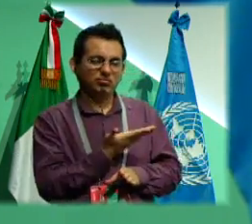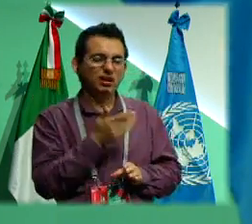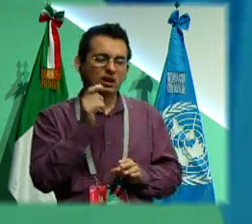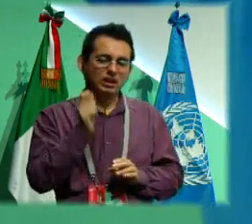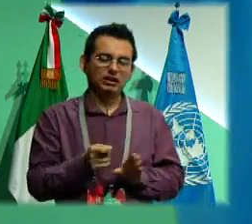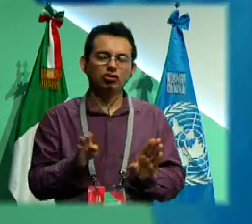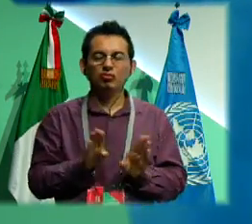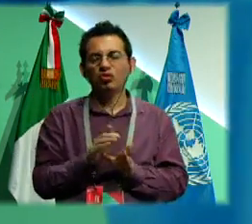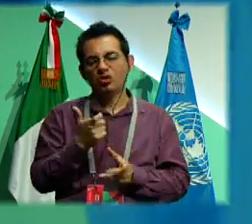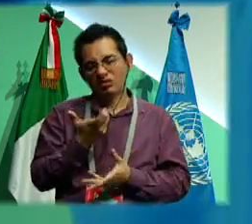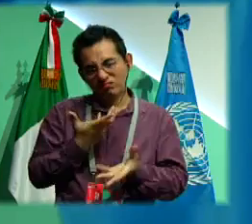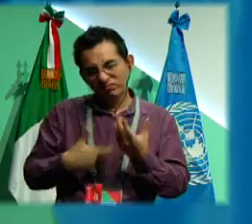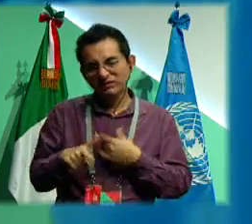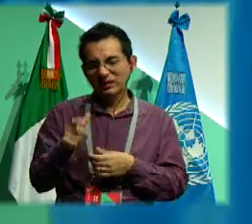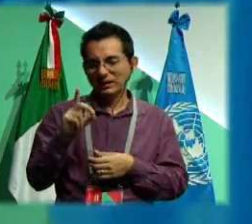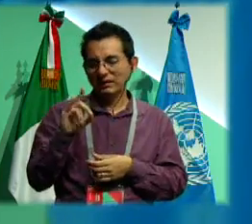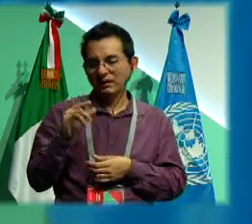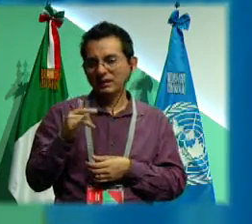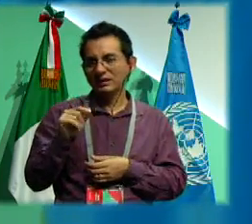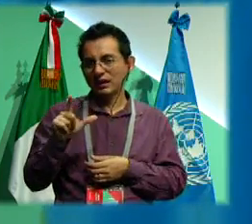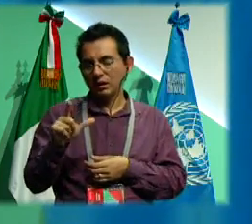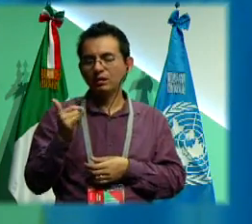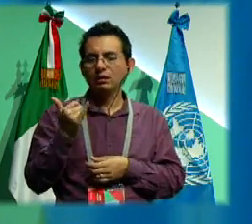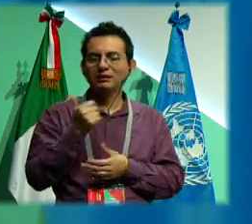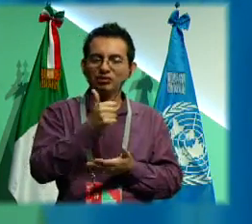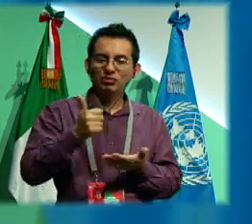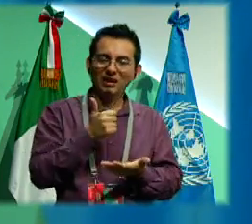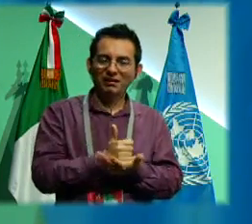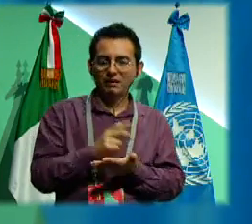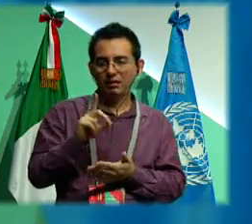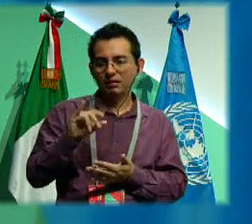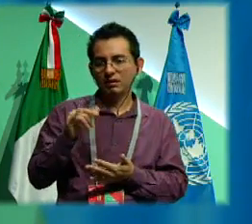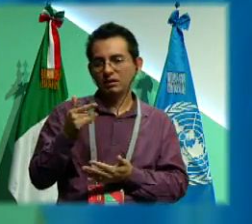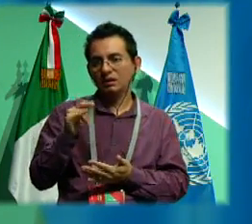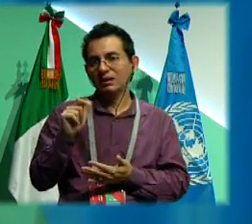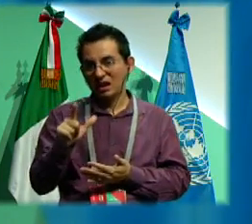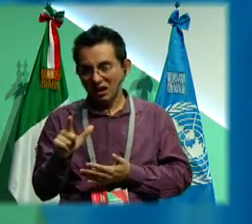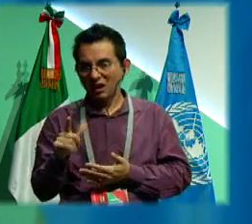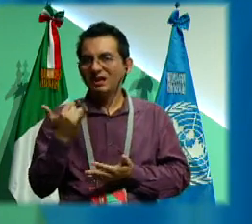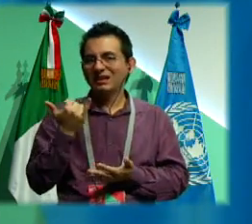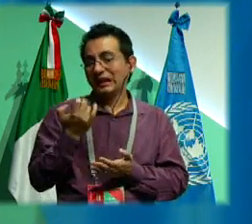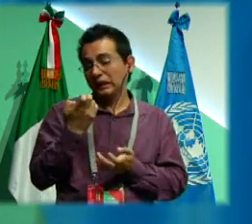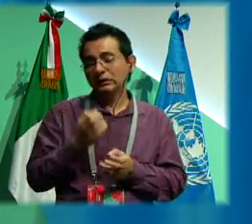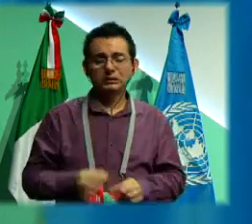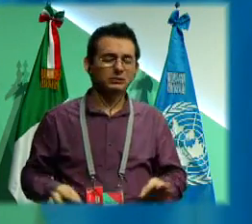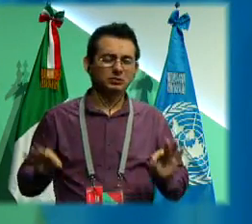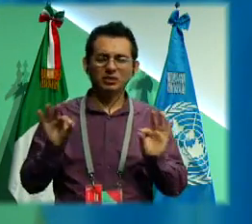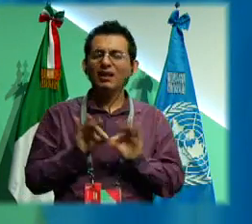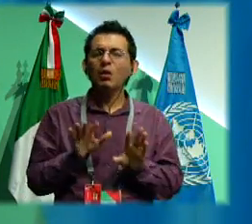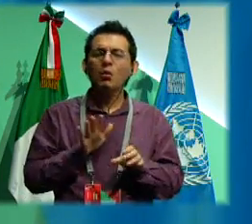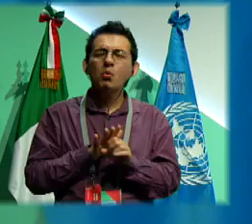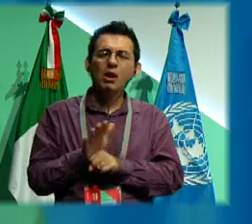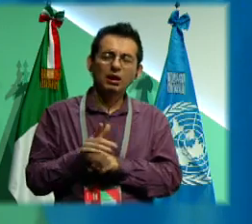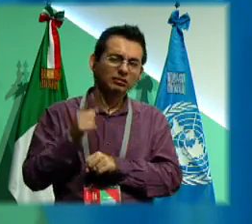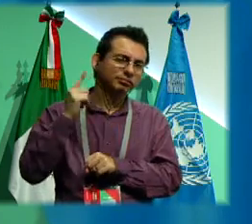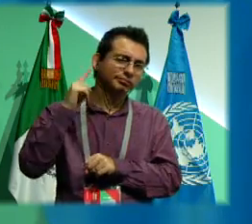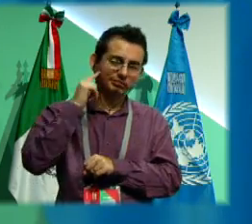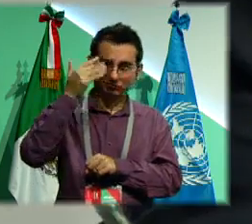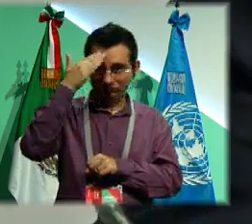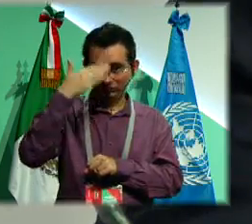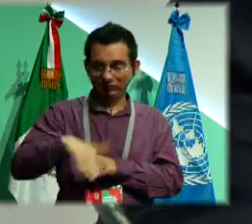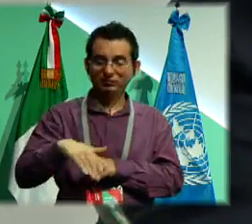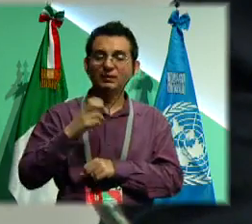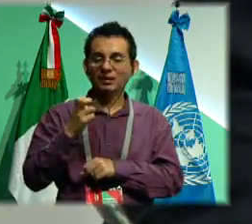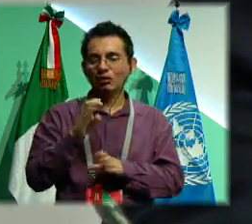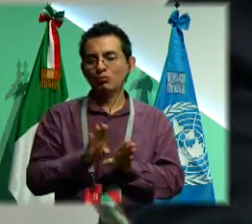de politique numérique de l'OCDE. Il a travaillé au comité de la Chambre